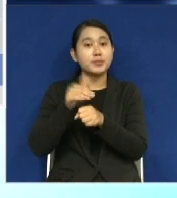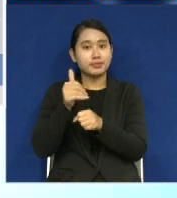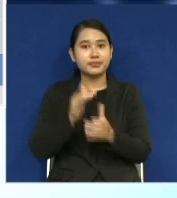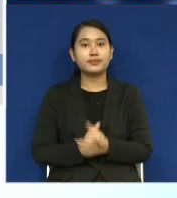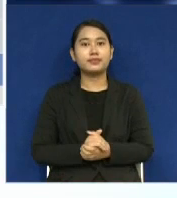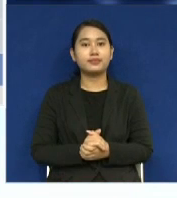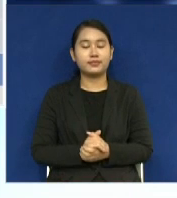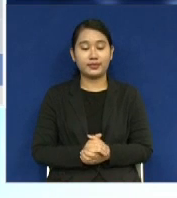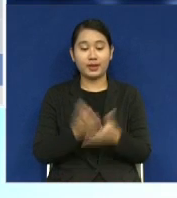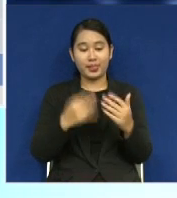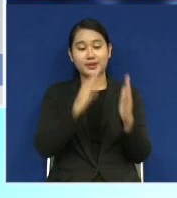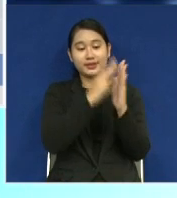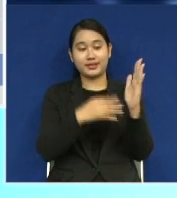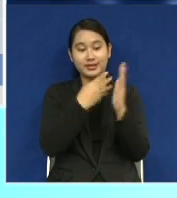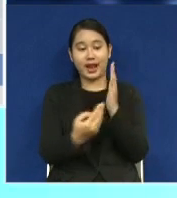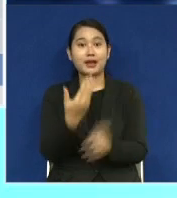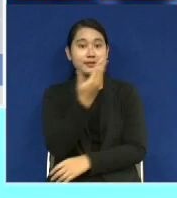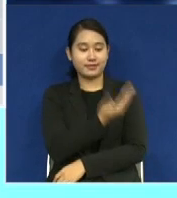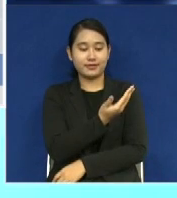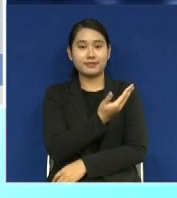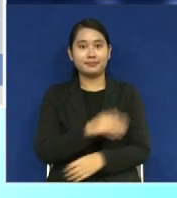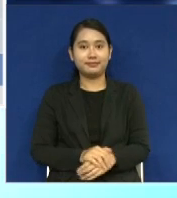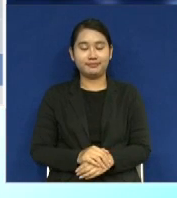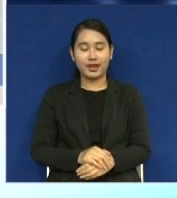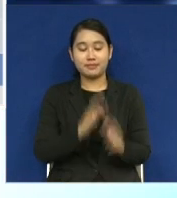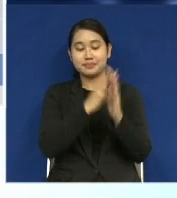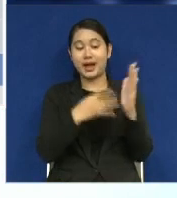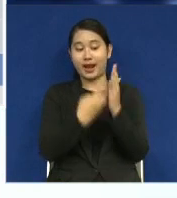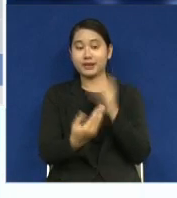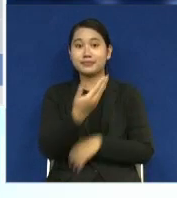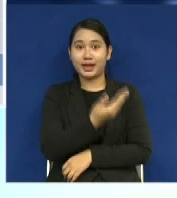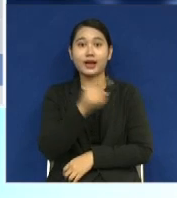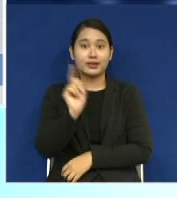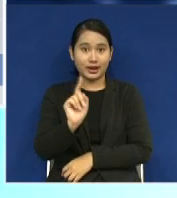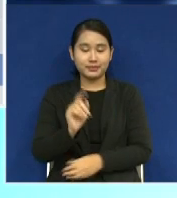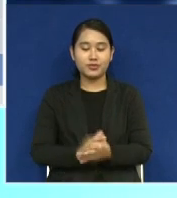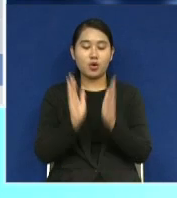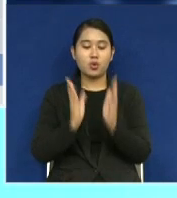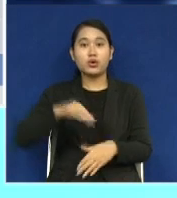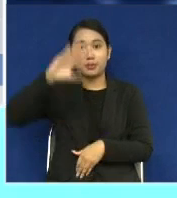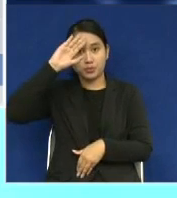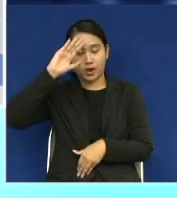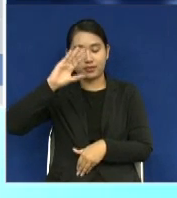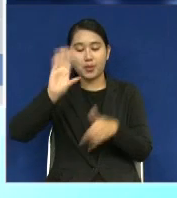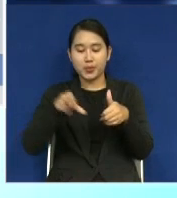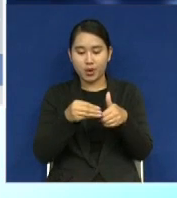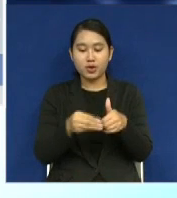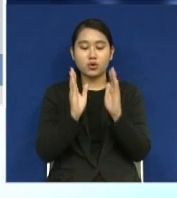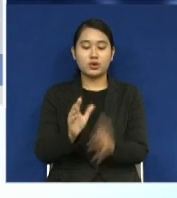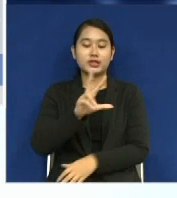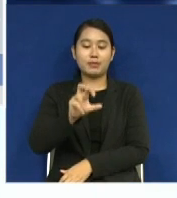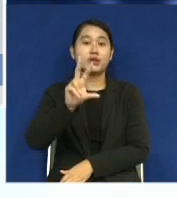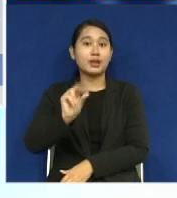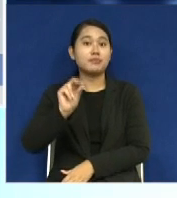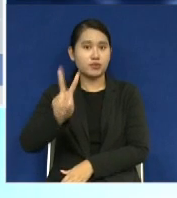ารางนะคะด้านขวาล่างสุดนะคะก็จะเห็นว่าจำนวนผู้ป่วยมีจำนวนทั้งสิ้น332รายค่ะ